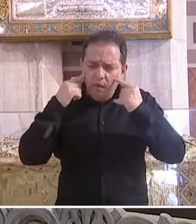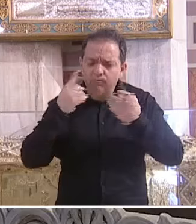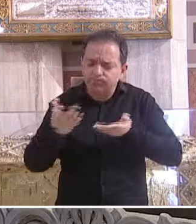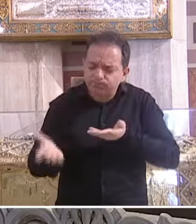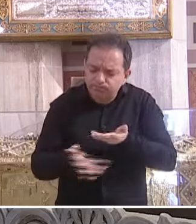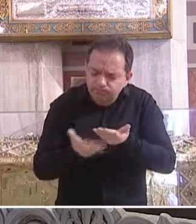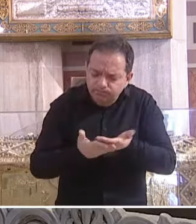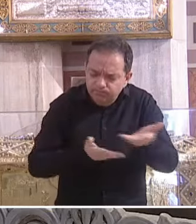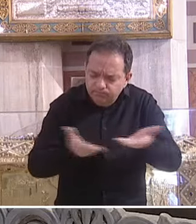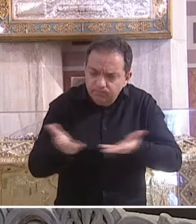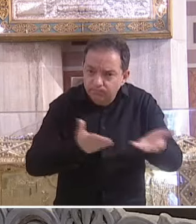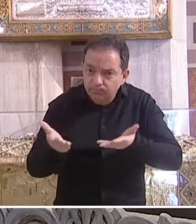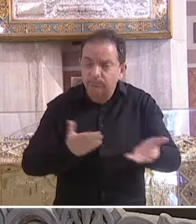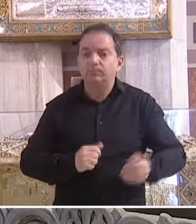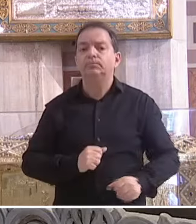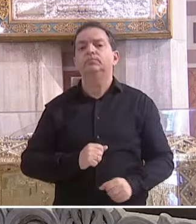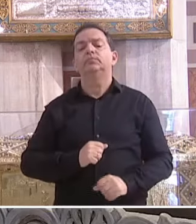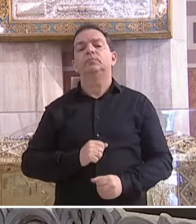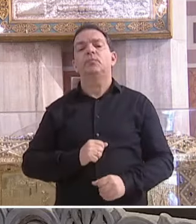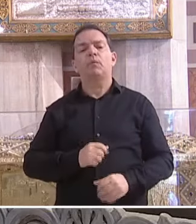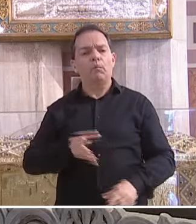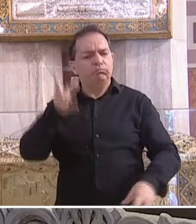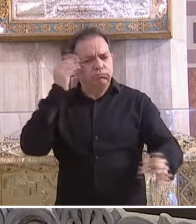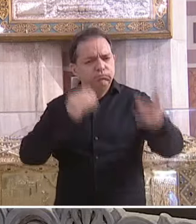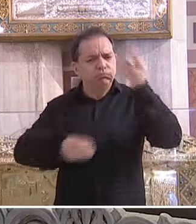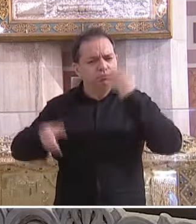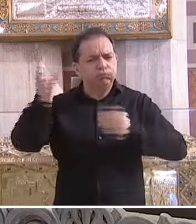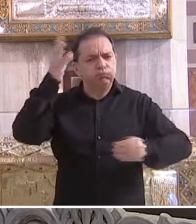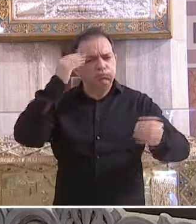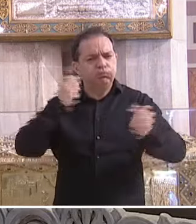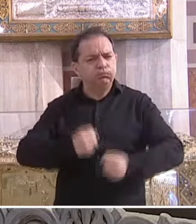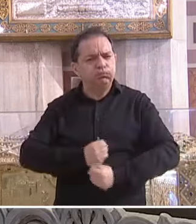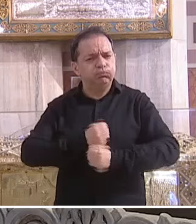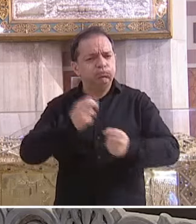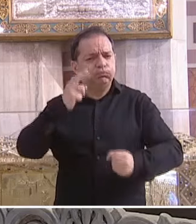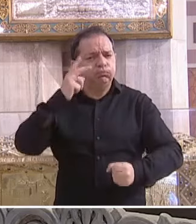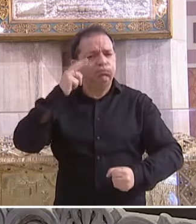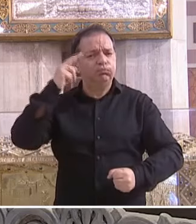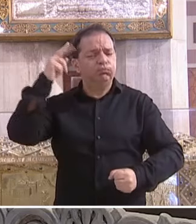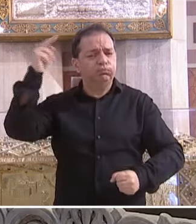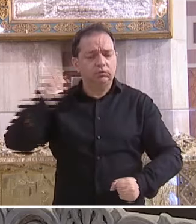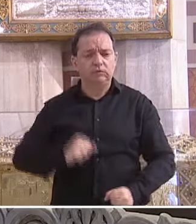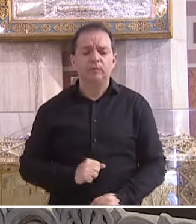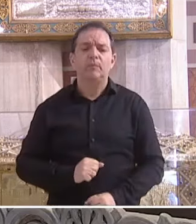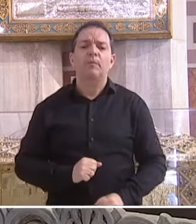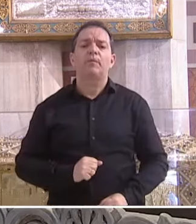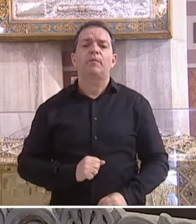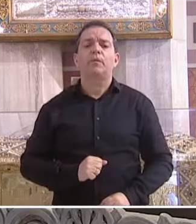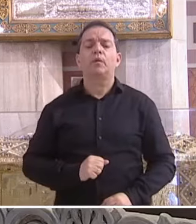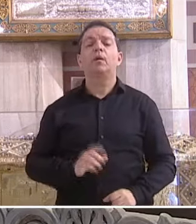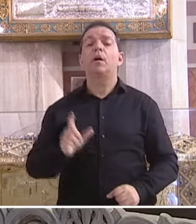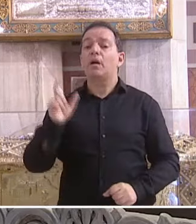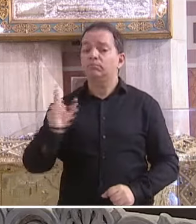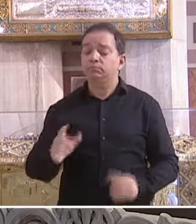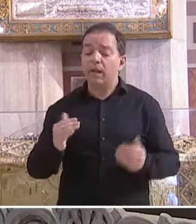Απέκτησε μία πολύ σημαντική μόρφωση για την εποχή του. Και